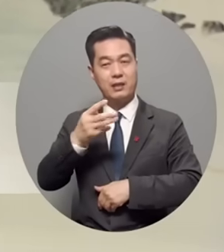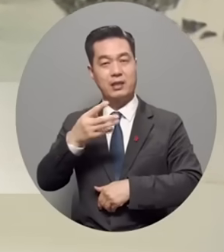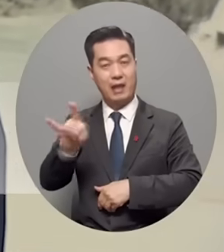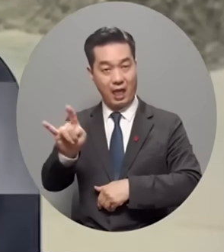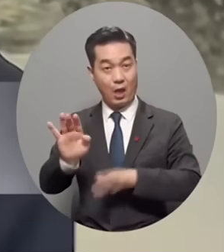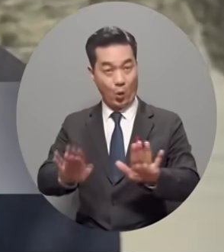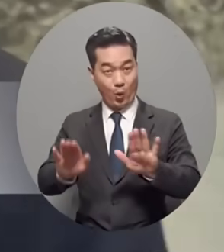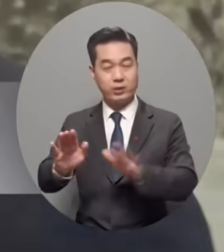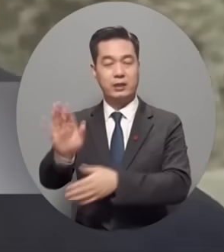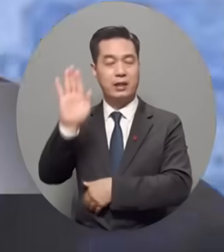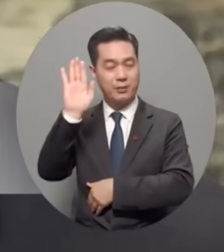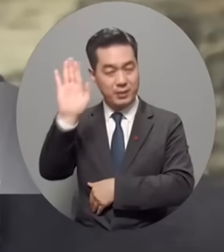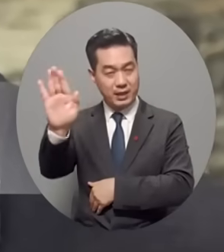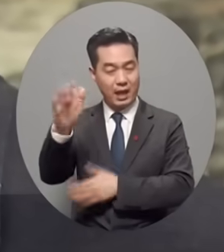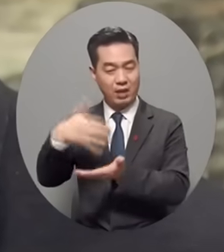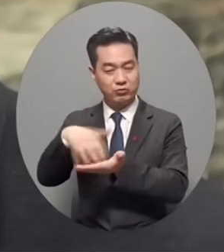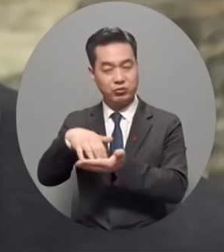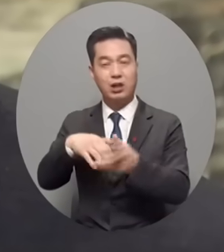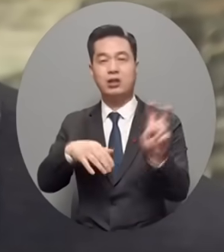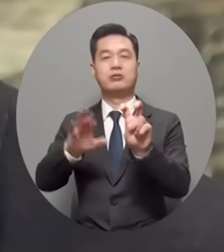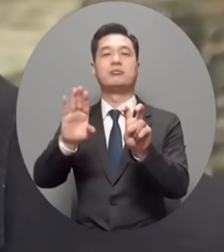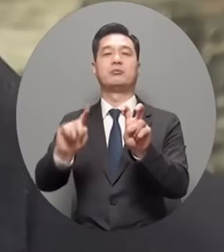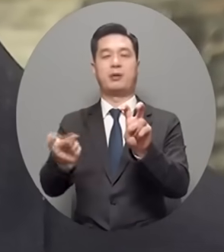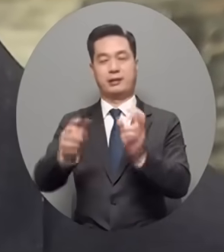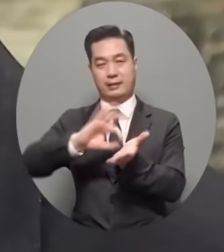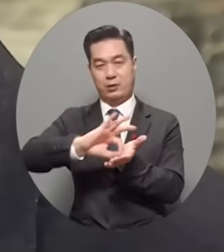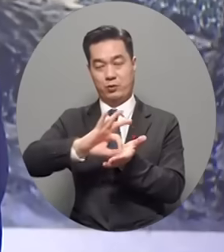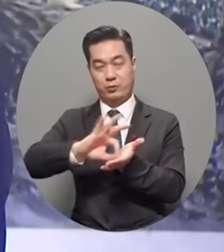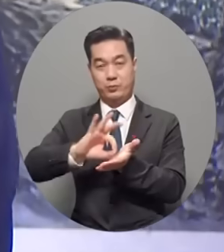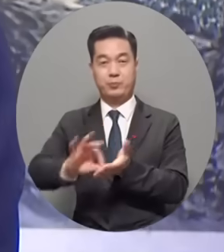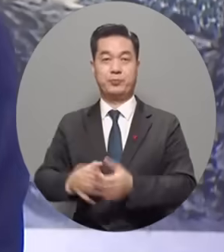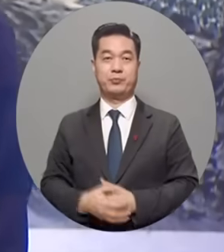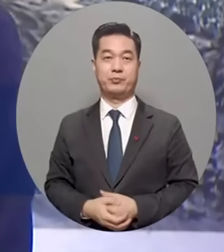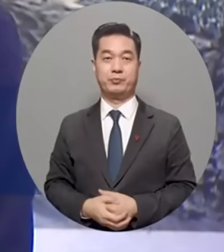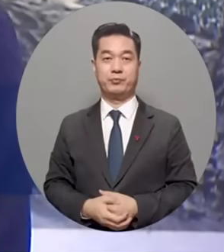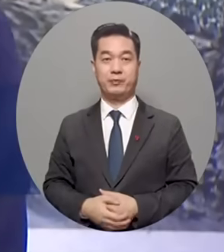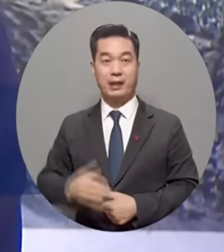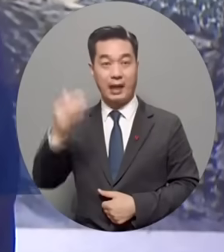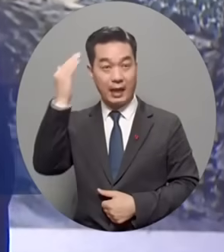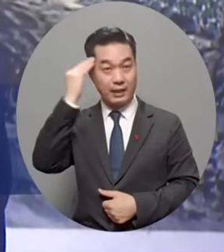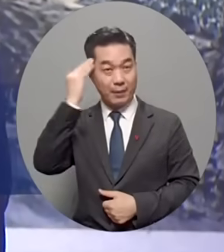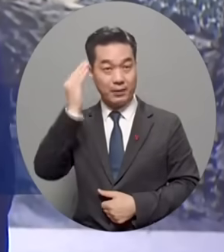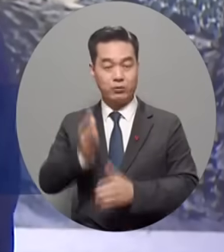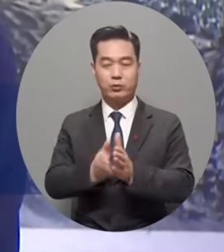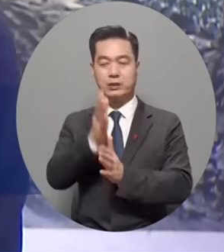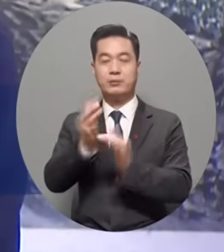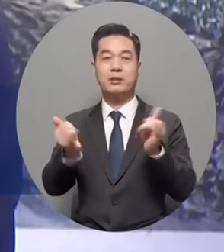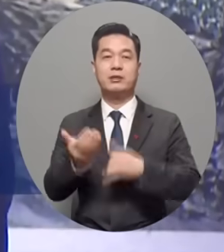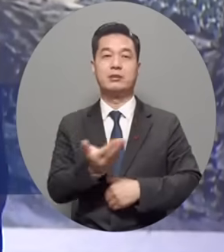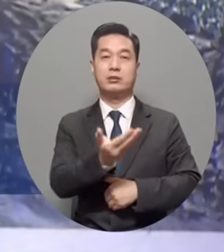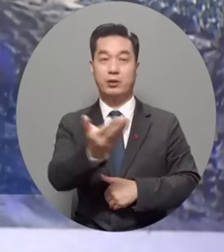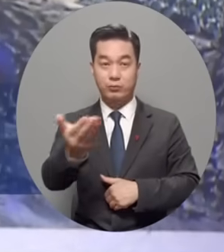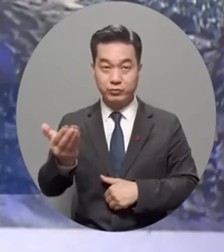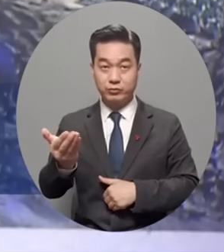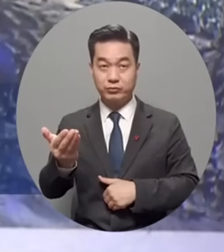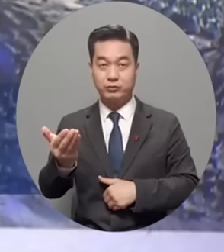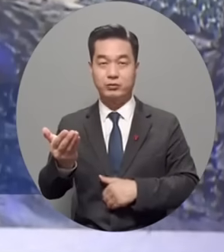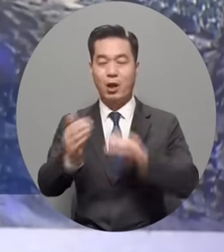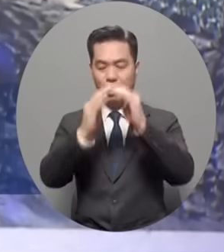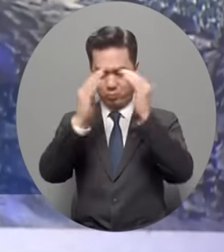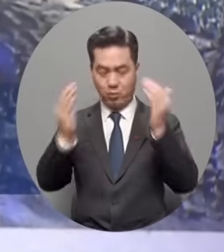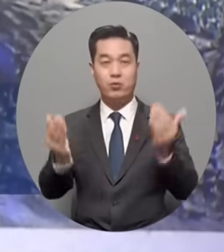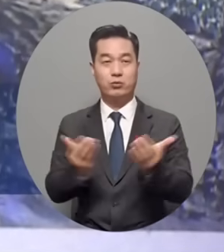연설에서 미래는 20번 가까이 등장했습니다. 대한민국 시민 여러분, 여러분